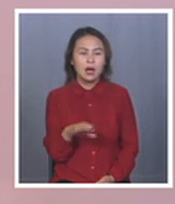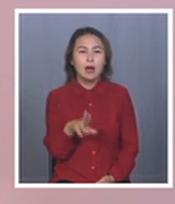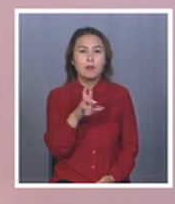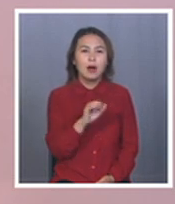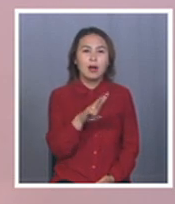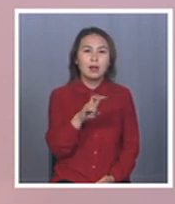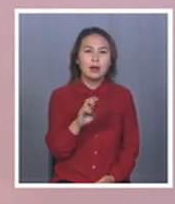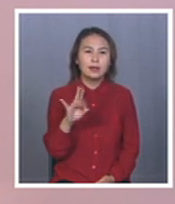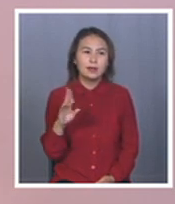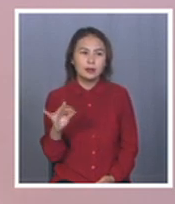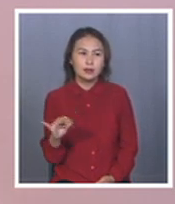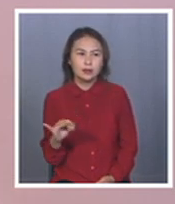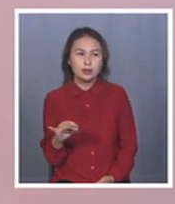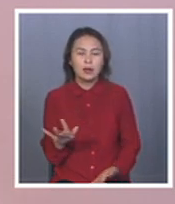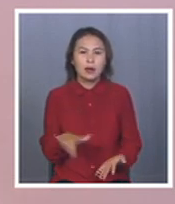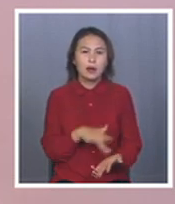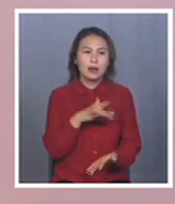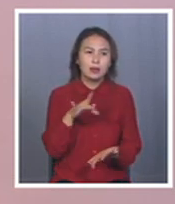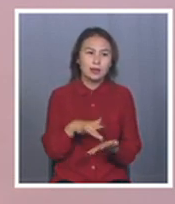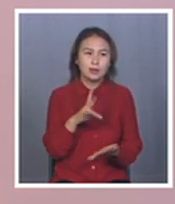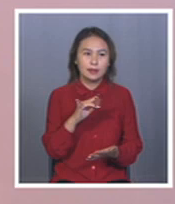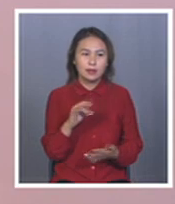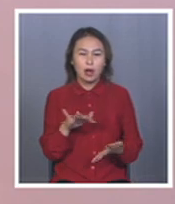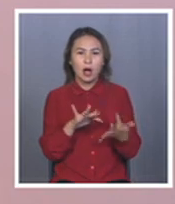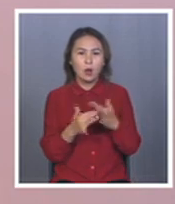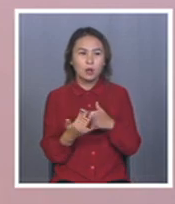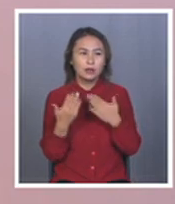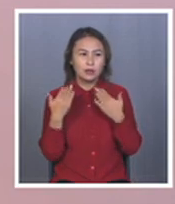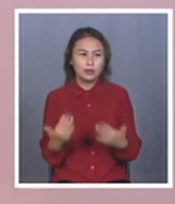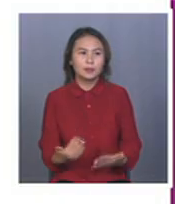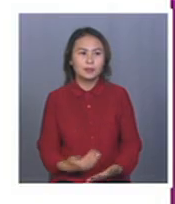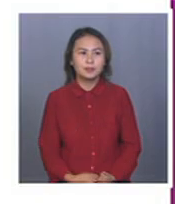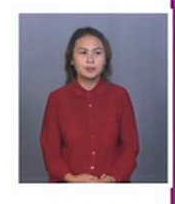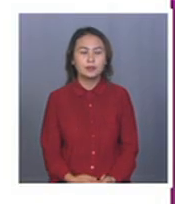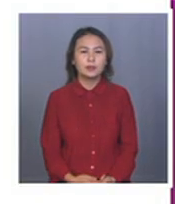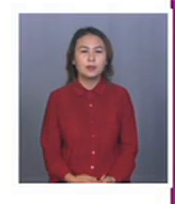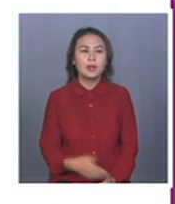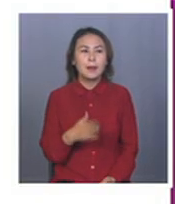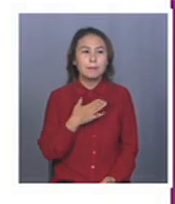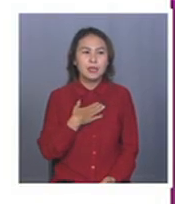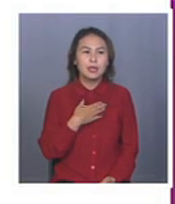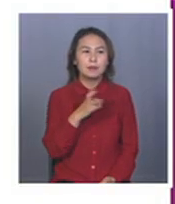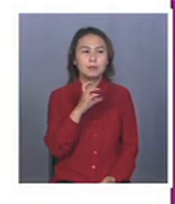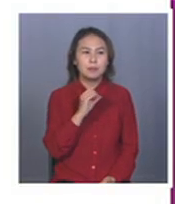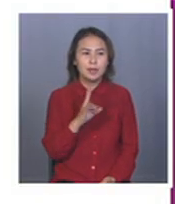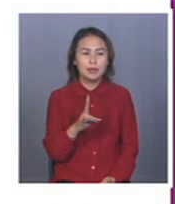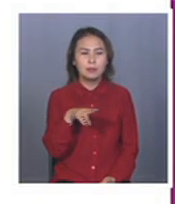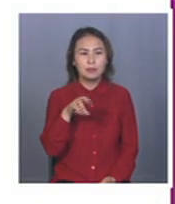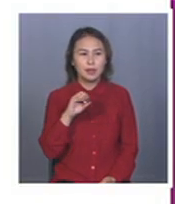нікі, қала нікі, ауыл дікі. Мен, бен,